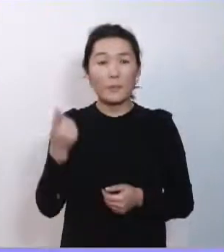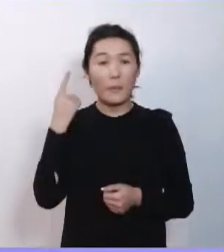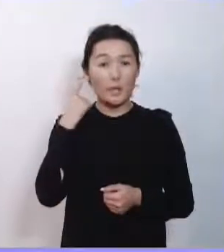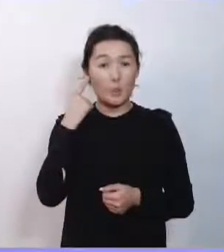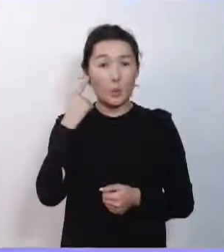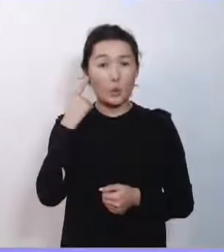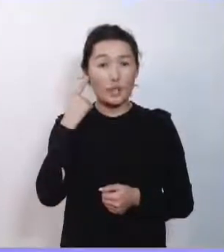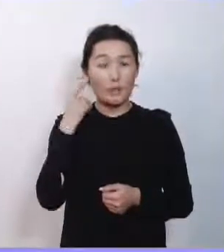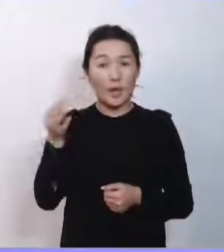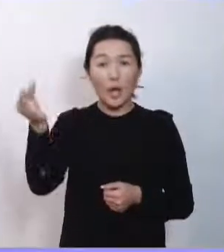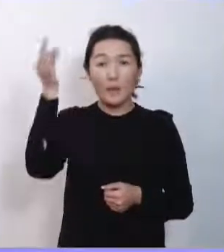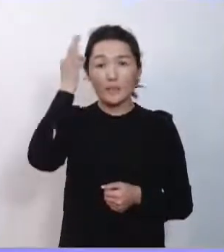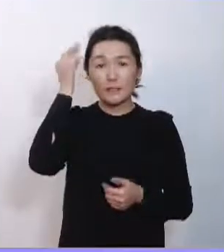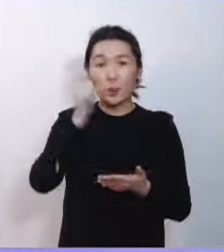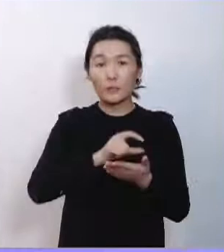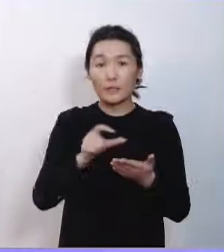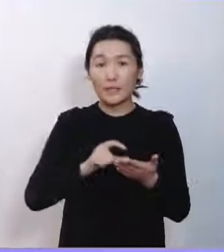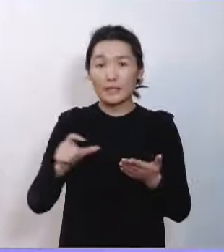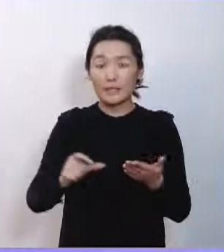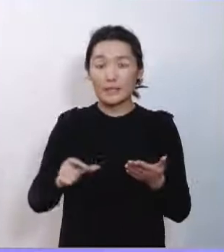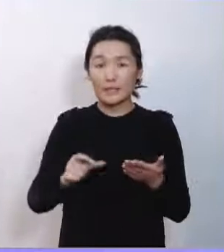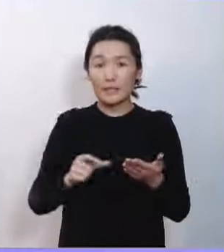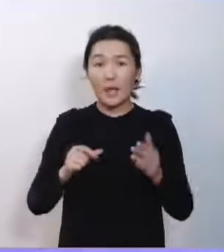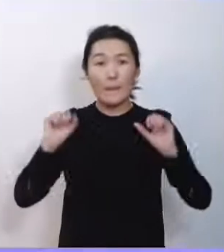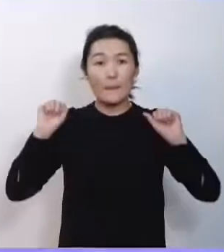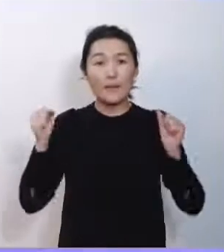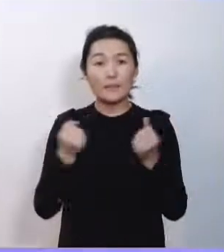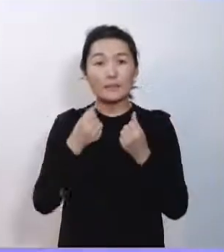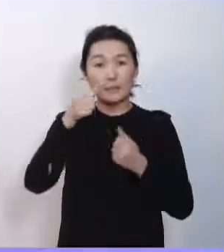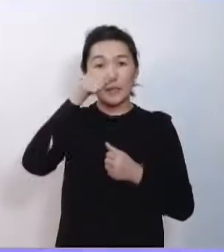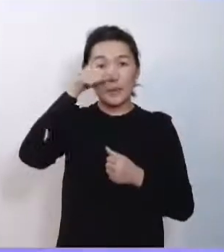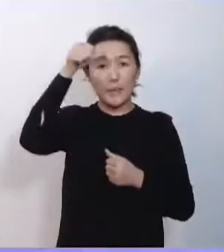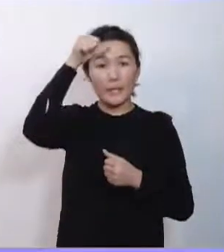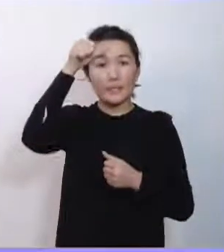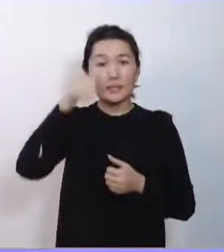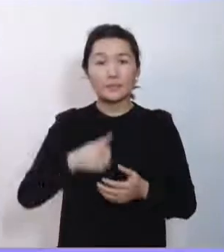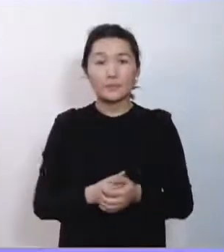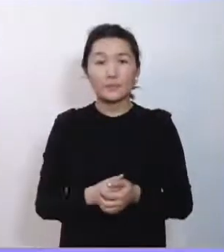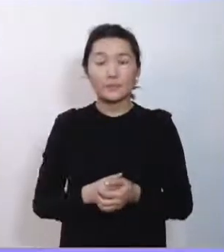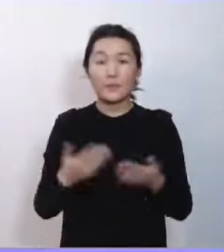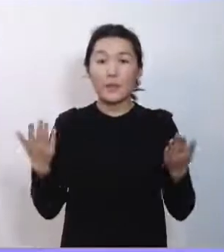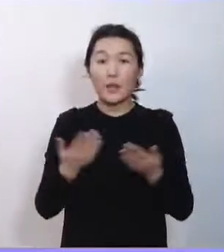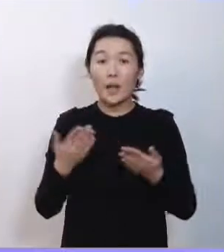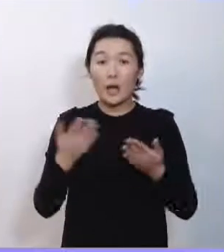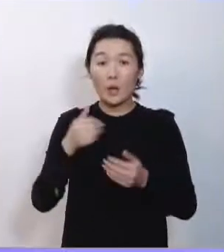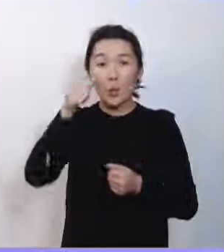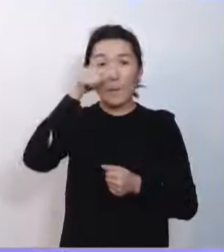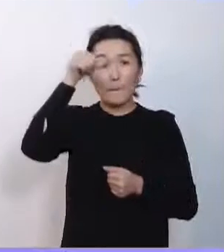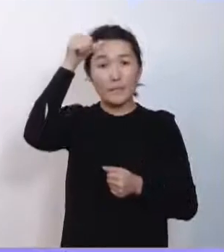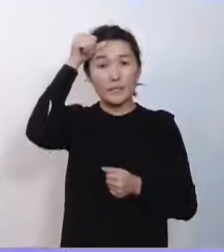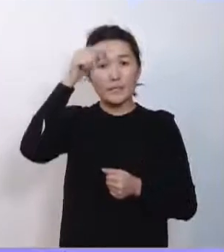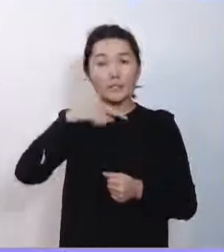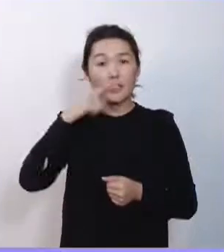Послушаем, вспомним стихи про зимние месяцы. О каком месяце